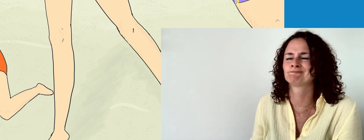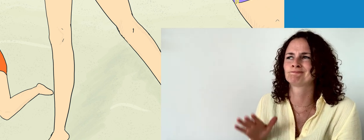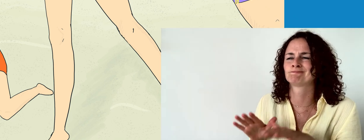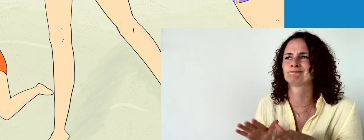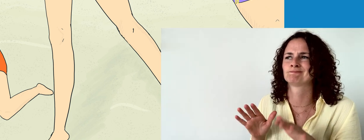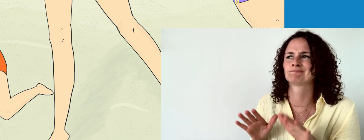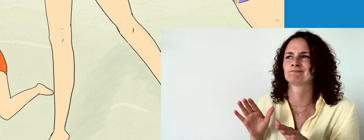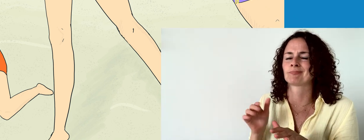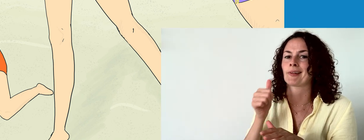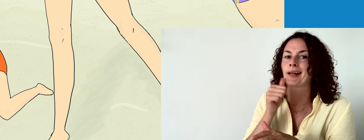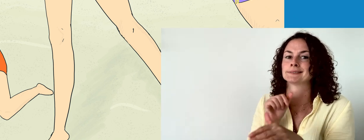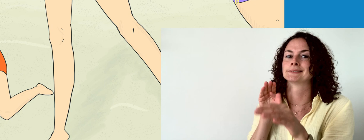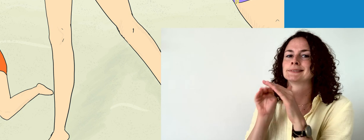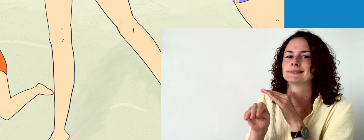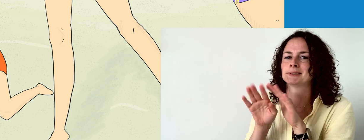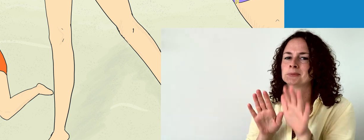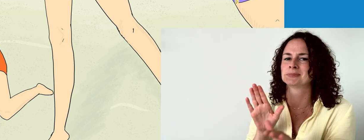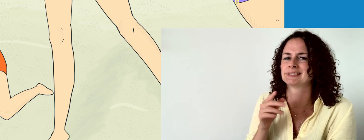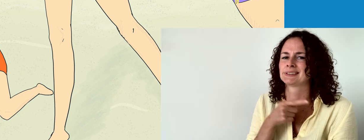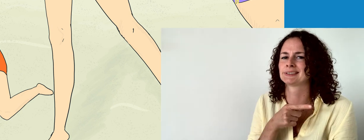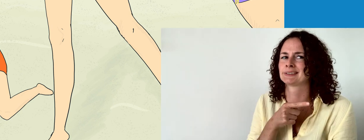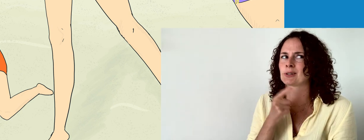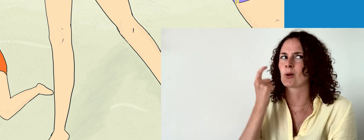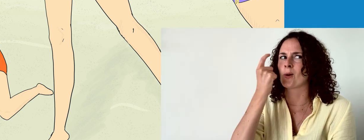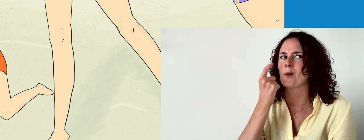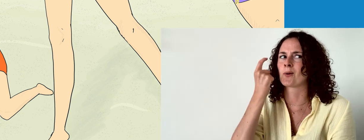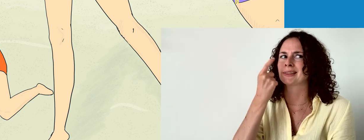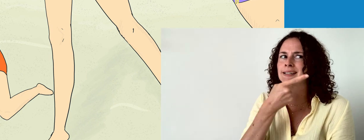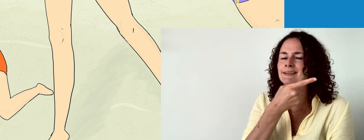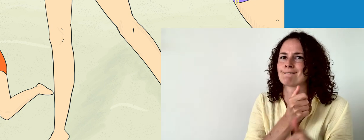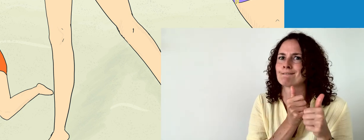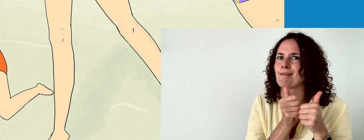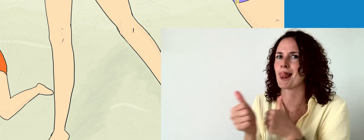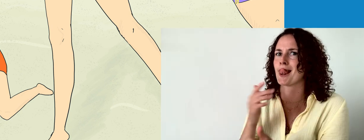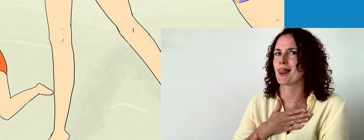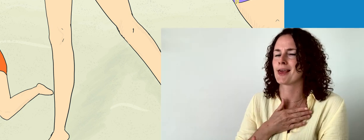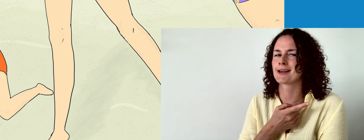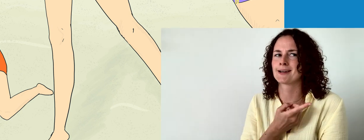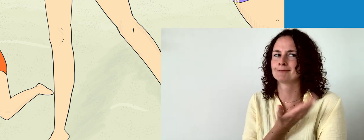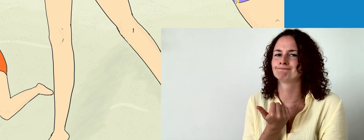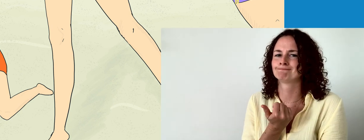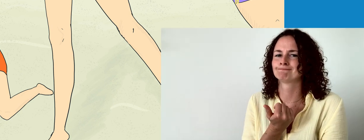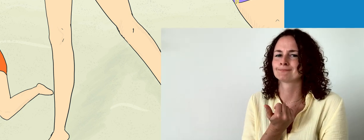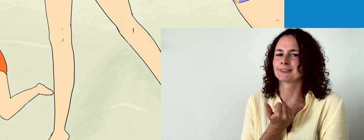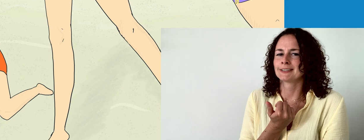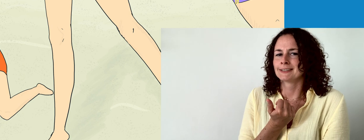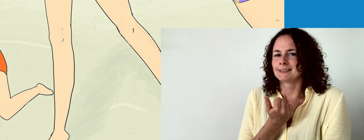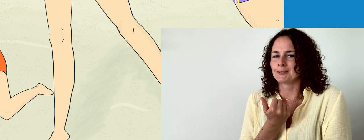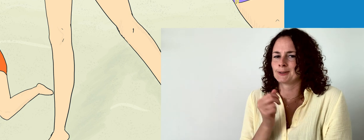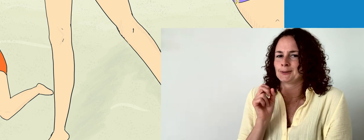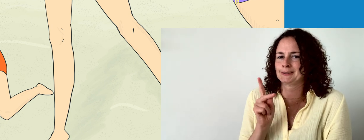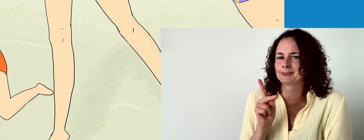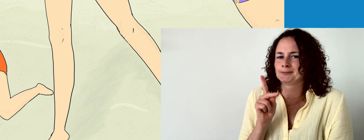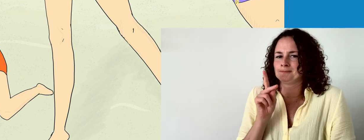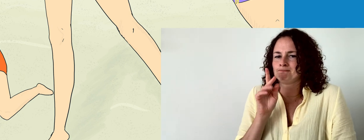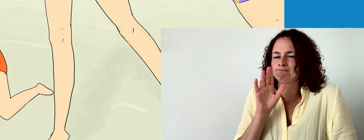Ze aarzelt Maar dan Misschien moet ik toch wel durven Dan zal Ode ook